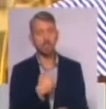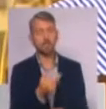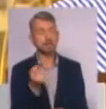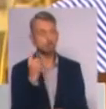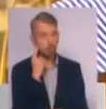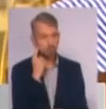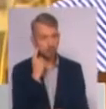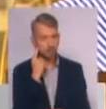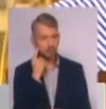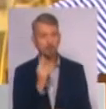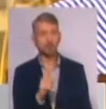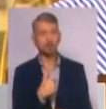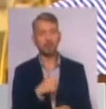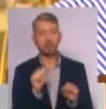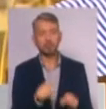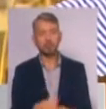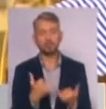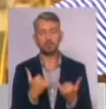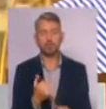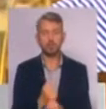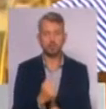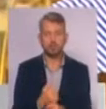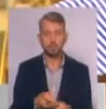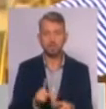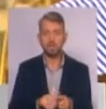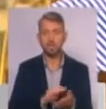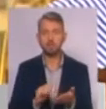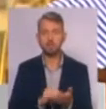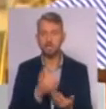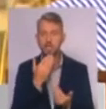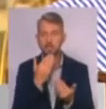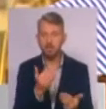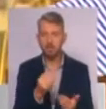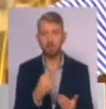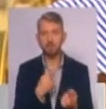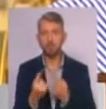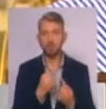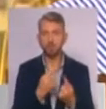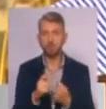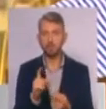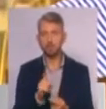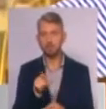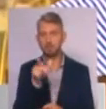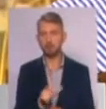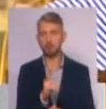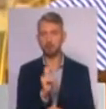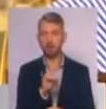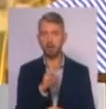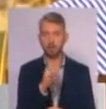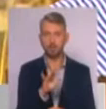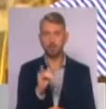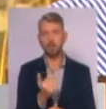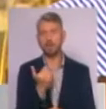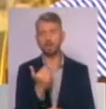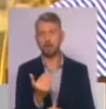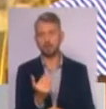почула. Що я можу зараз зробити? Це написати звернення та поспілкуватися з паном Каретко та вашим